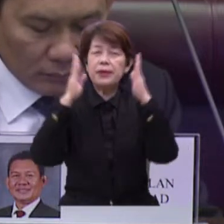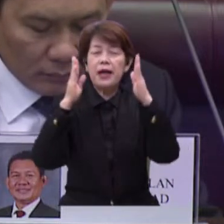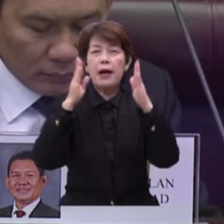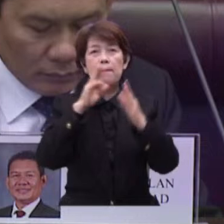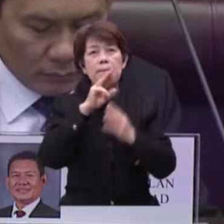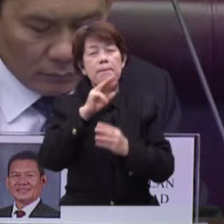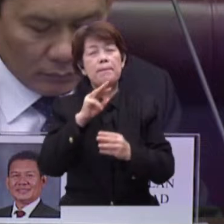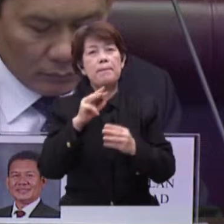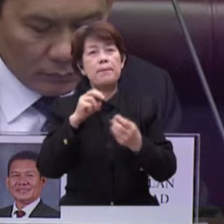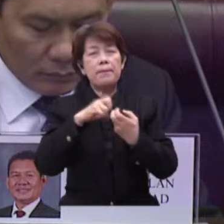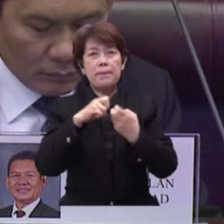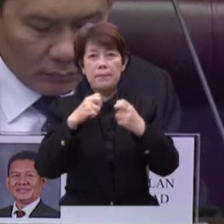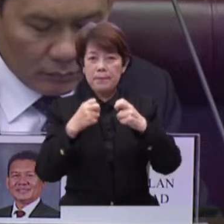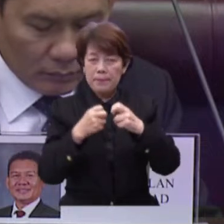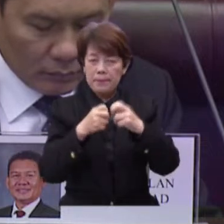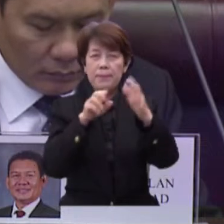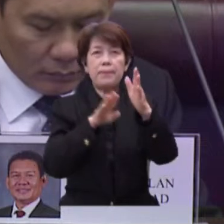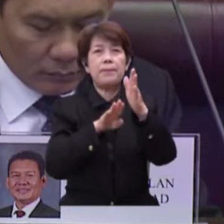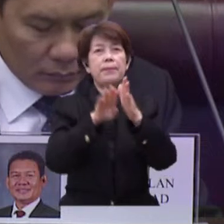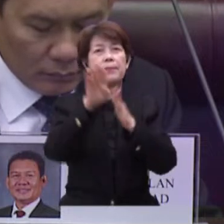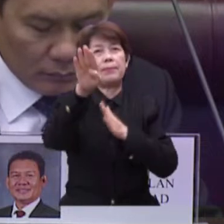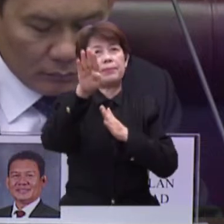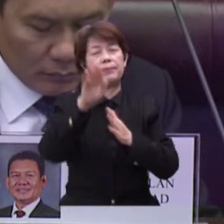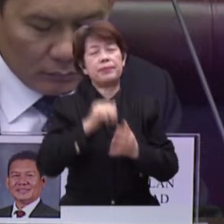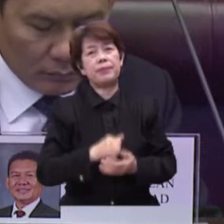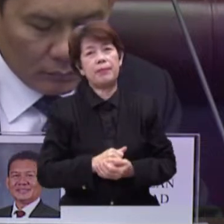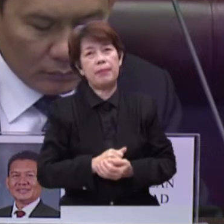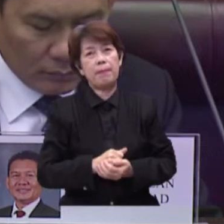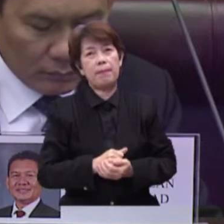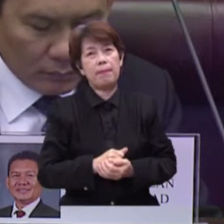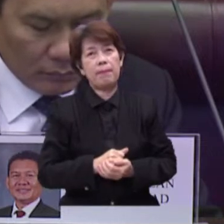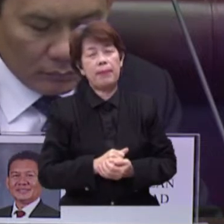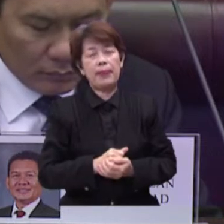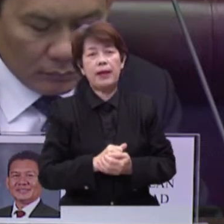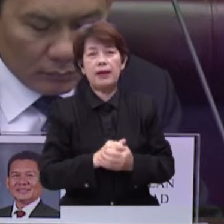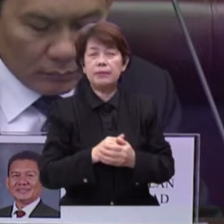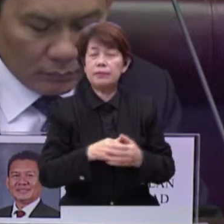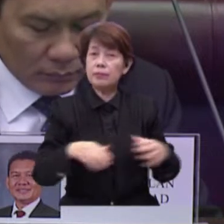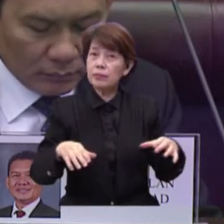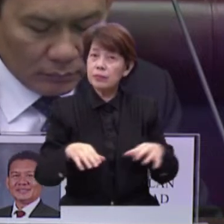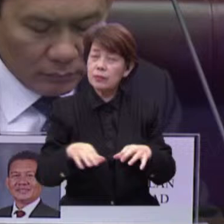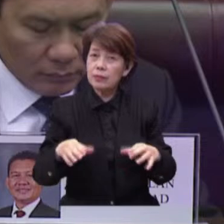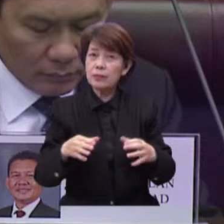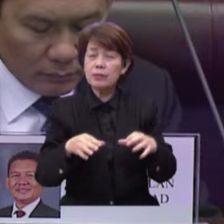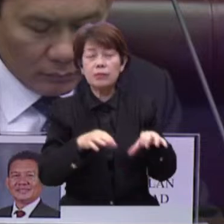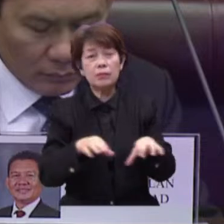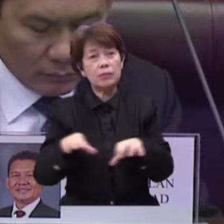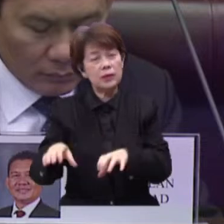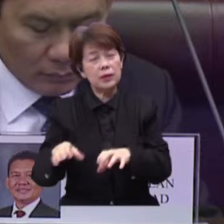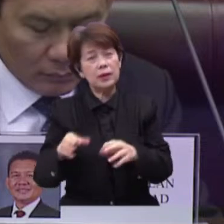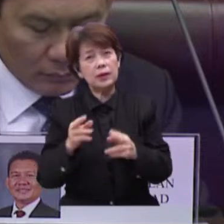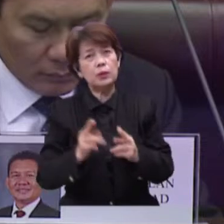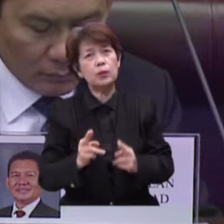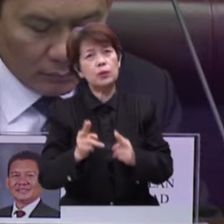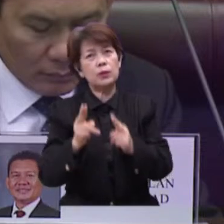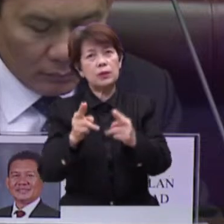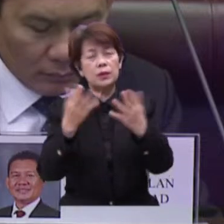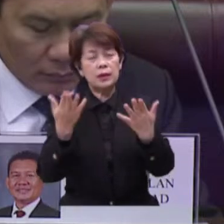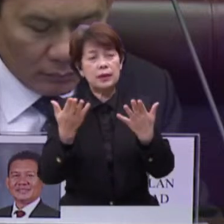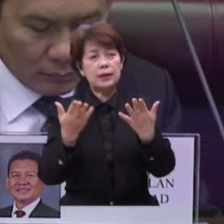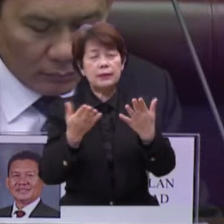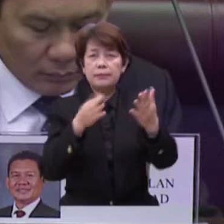terus meningkat jadi tindakan Kementerian Kesehatan untuk mempertingkatkan